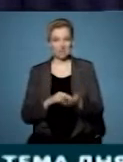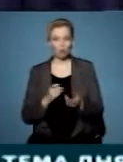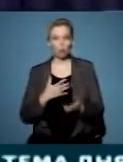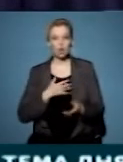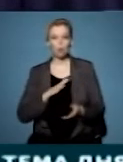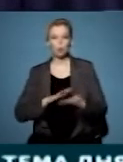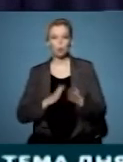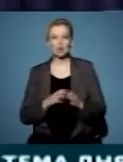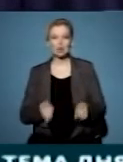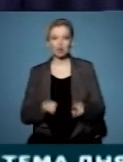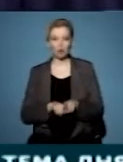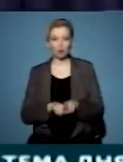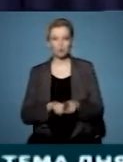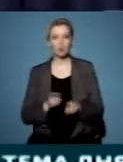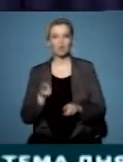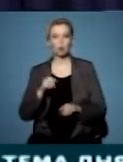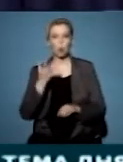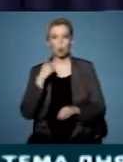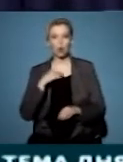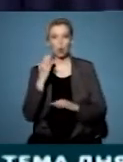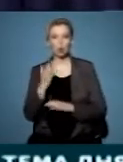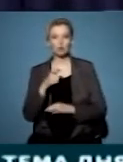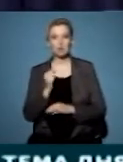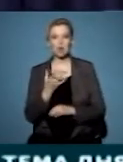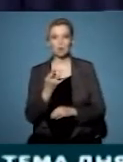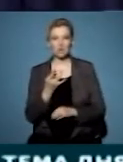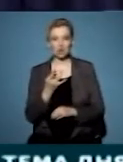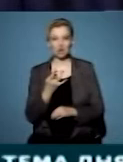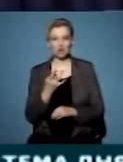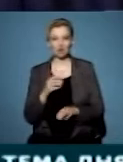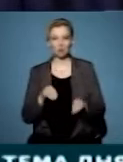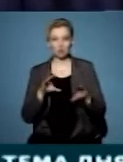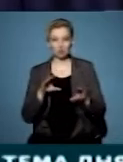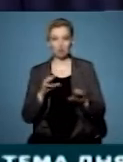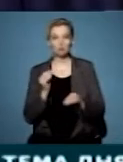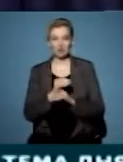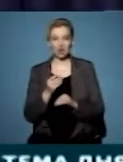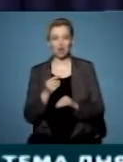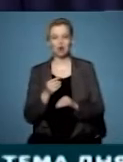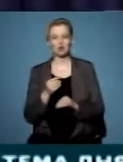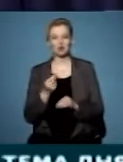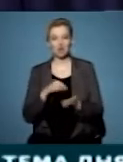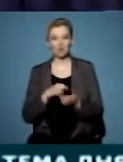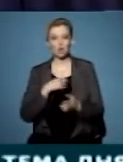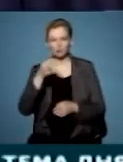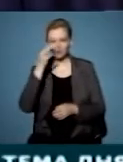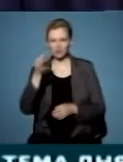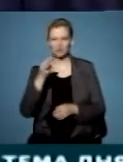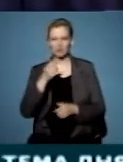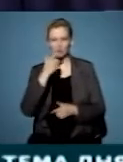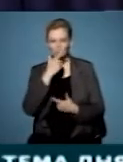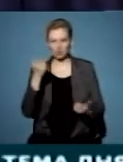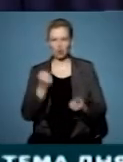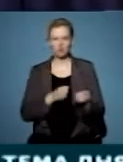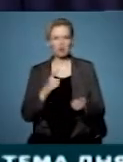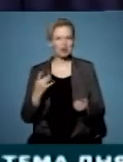була позиція така. Тоді, коли голосувалося за 5 гривень підняття тарифу, я чітко заявляла перевізникам і не одного